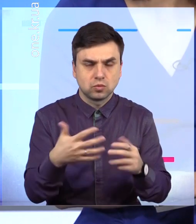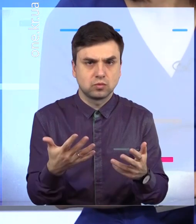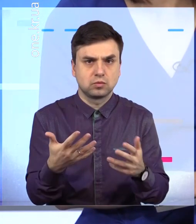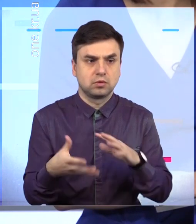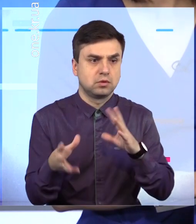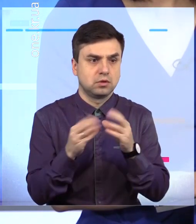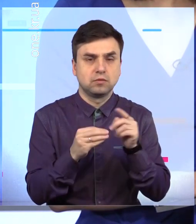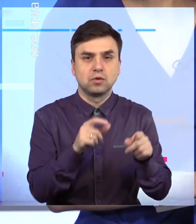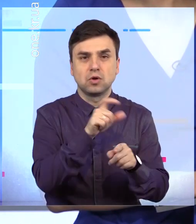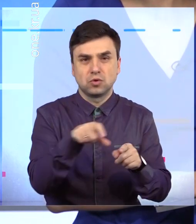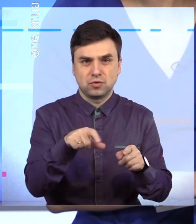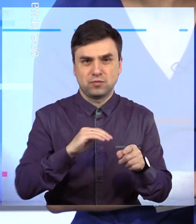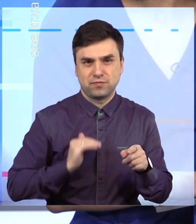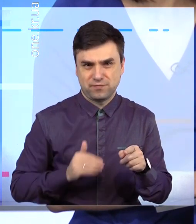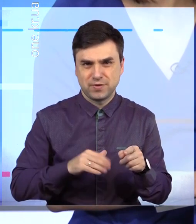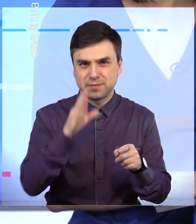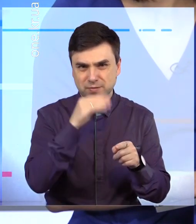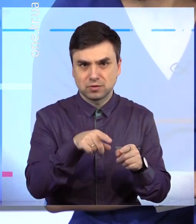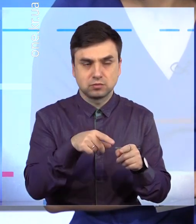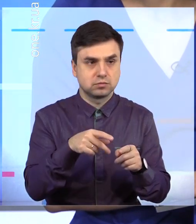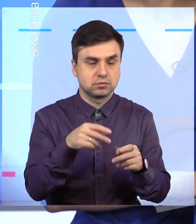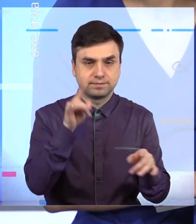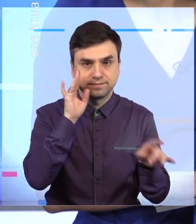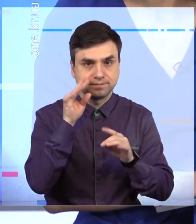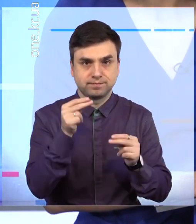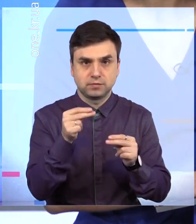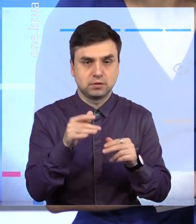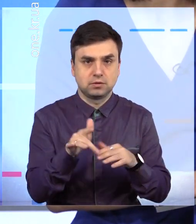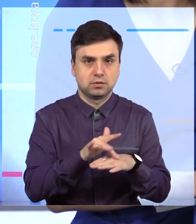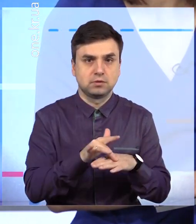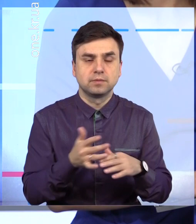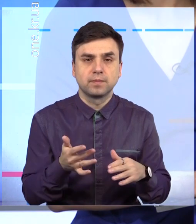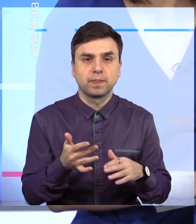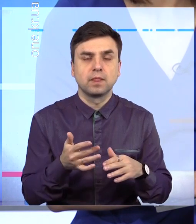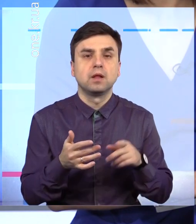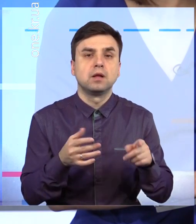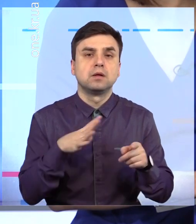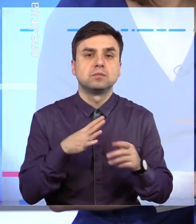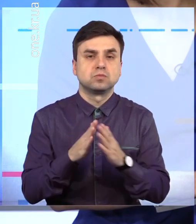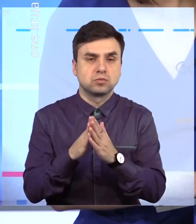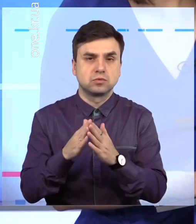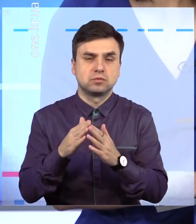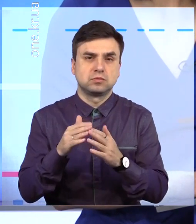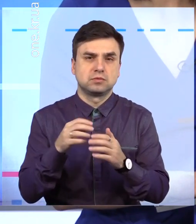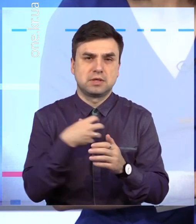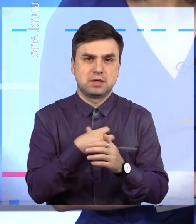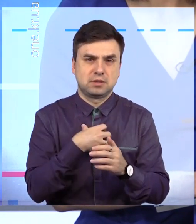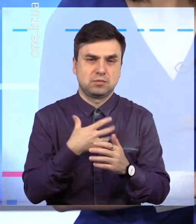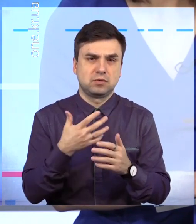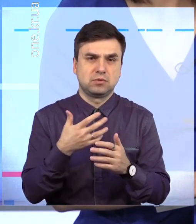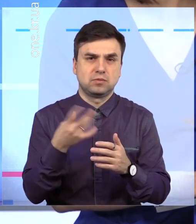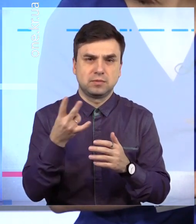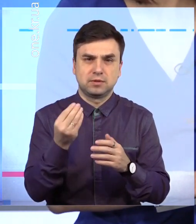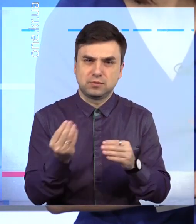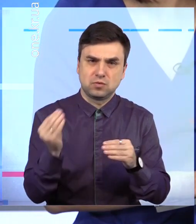межі виживання. У той самий час на сесії міськради розглядали петицію щодо заборони подорожчання вартості проїзду. Чи підтримали